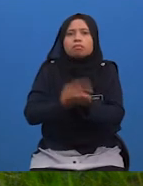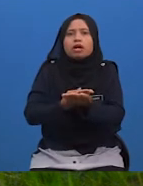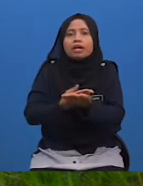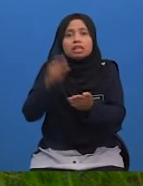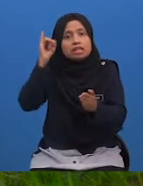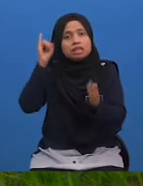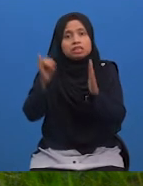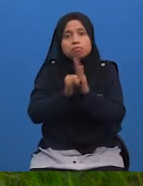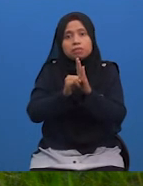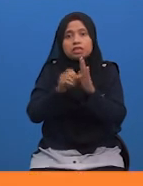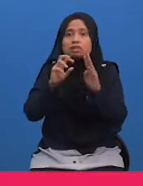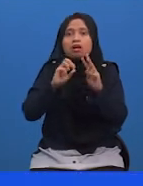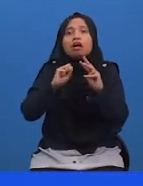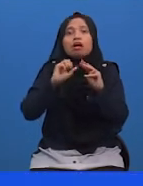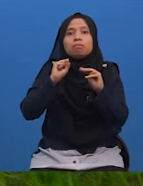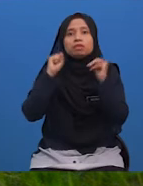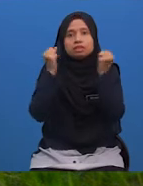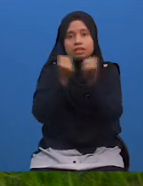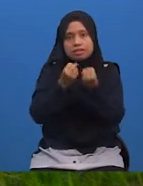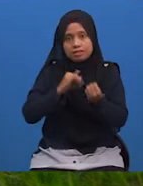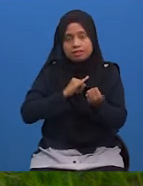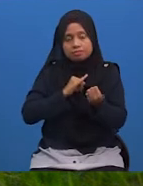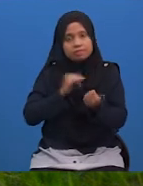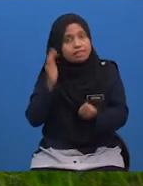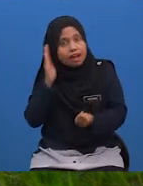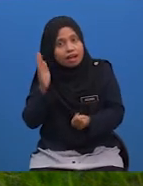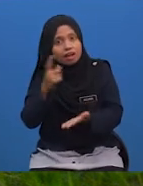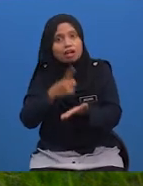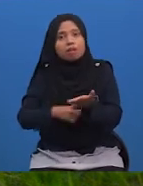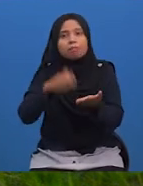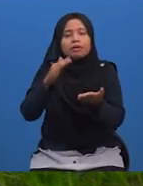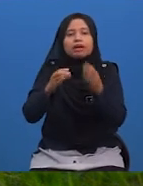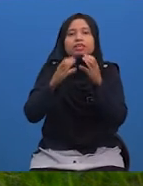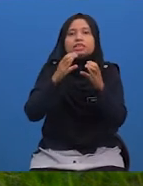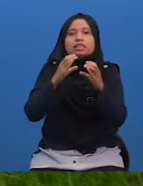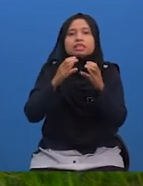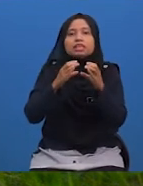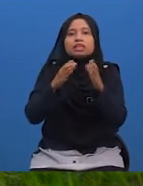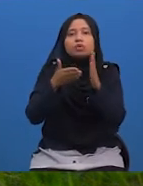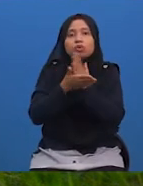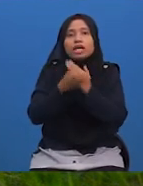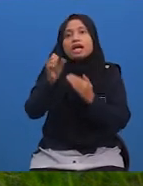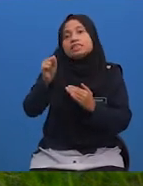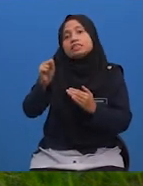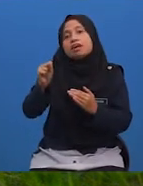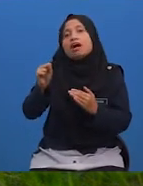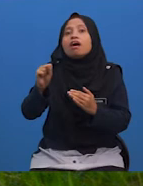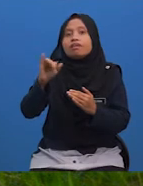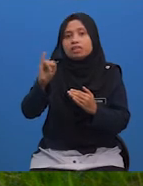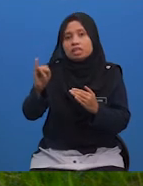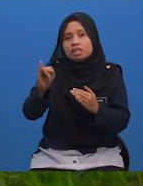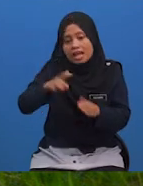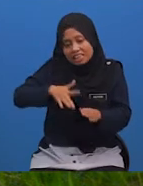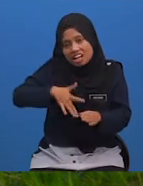imej masyarakat saya. Dengar tak apa yang dikatakan oleh Sang Ranggi tadi? Sang